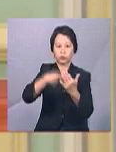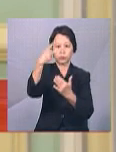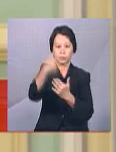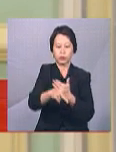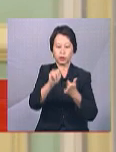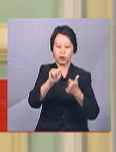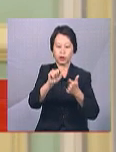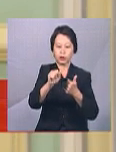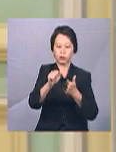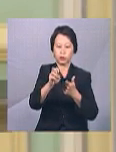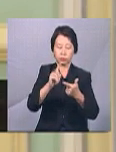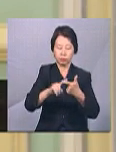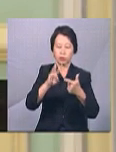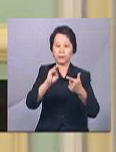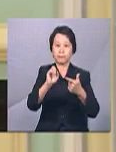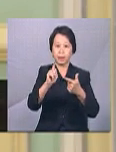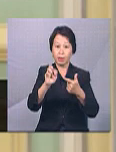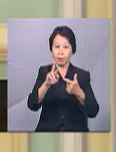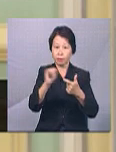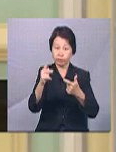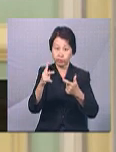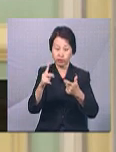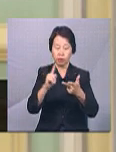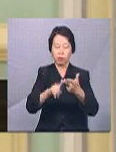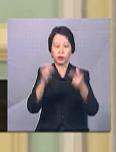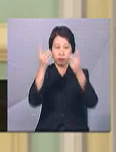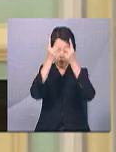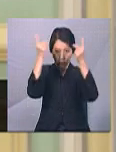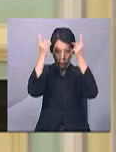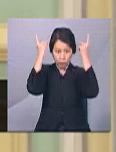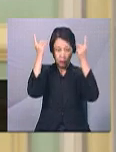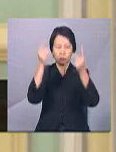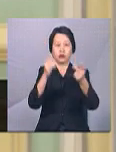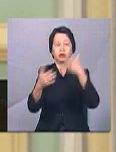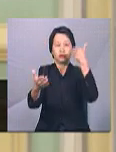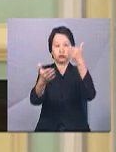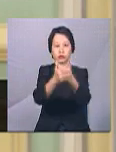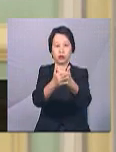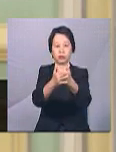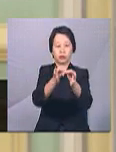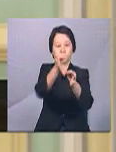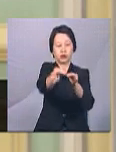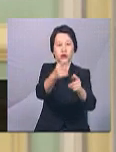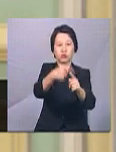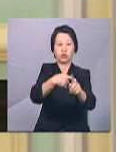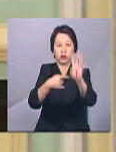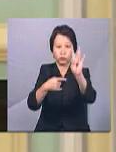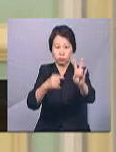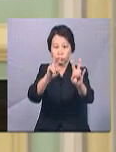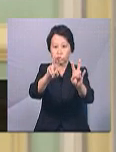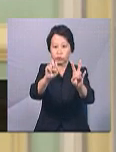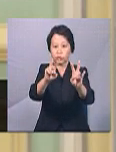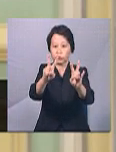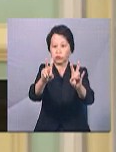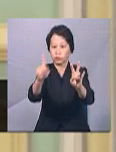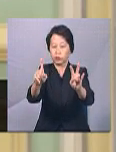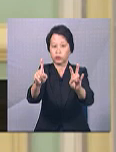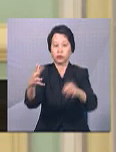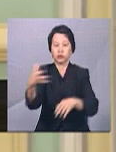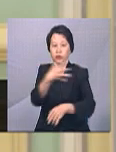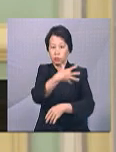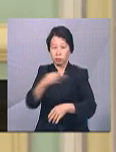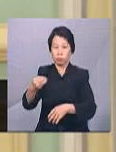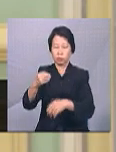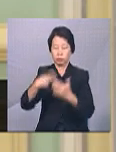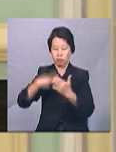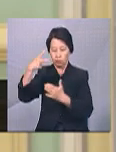asasi matrikulasi dan peringkat Diploma sehingga Juli atau Agustus 2021 manakala